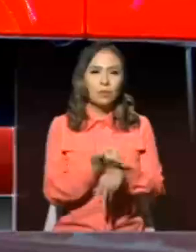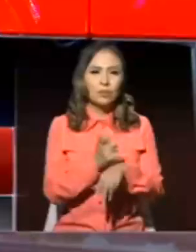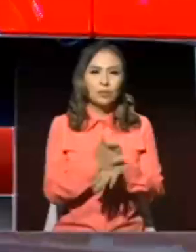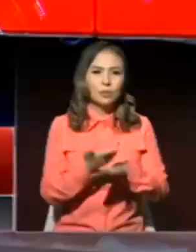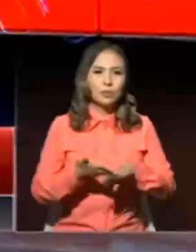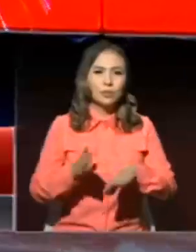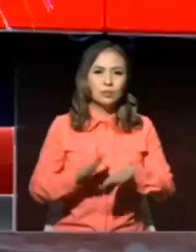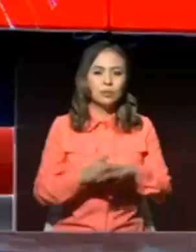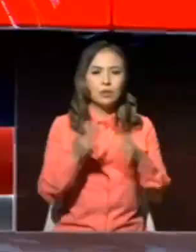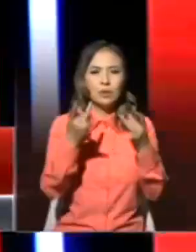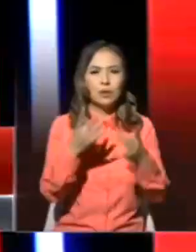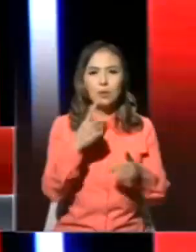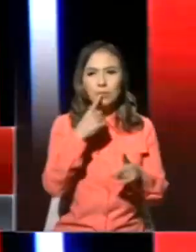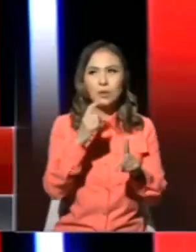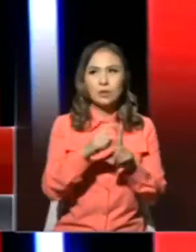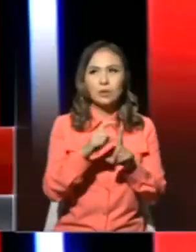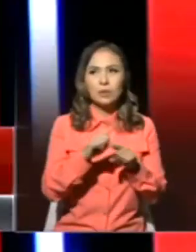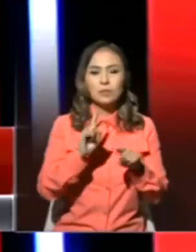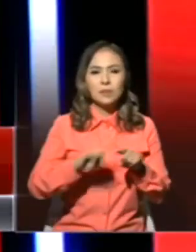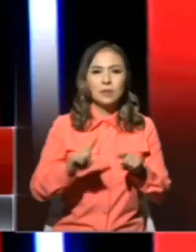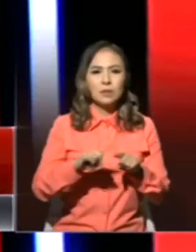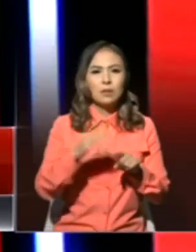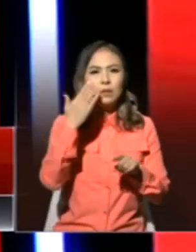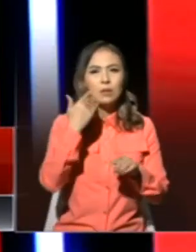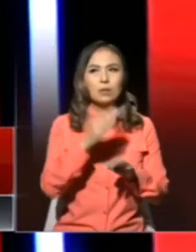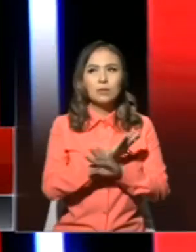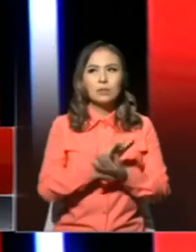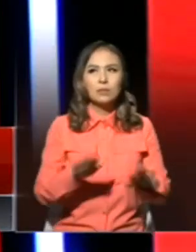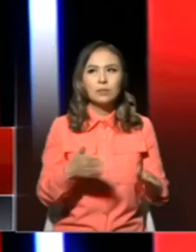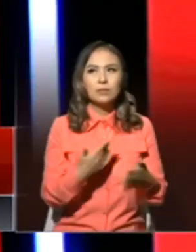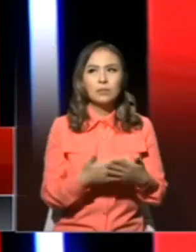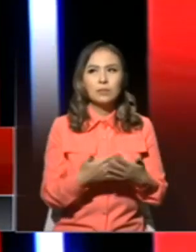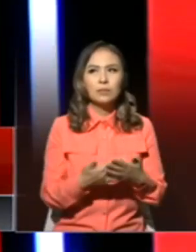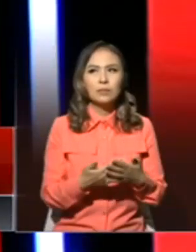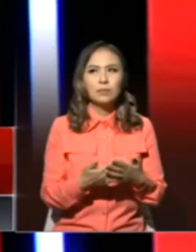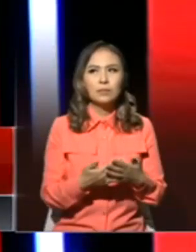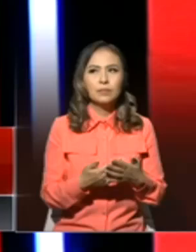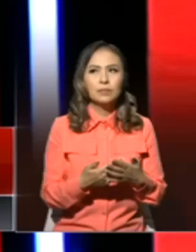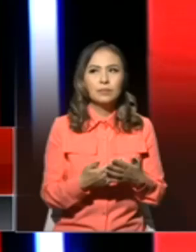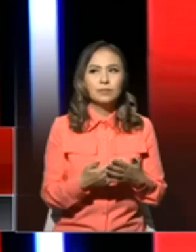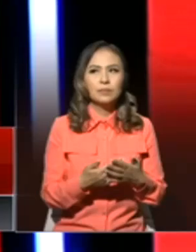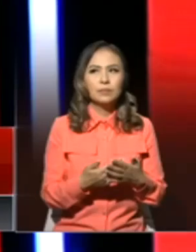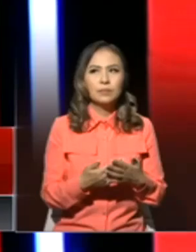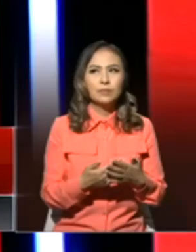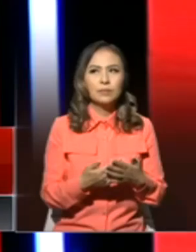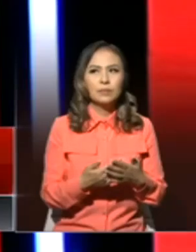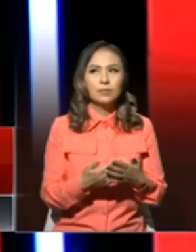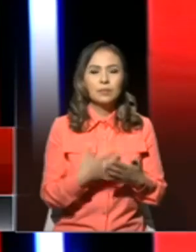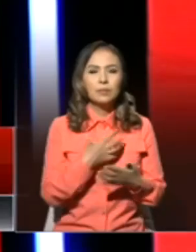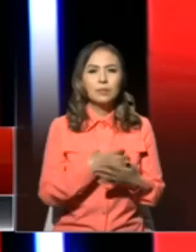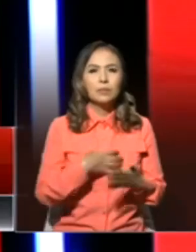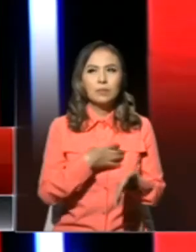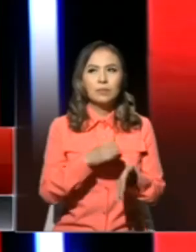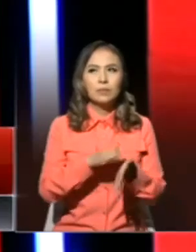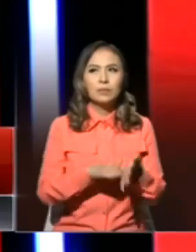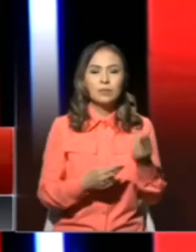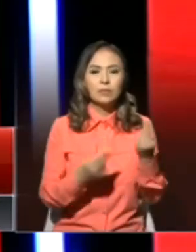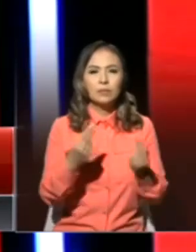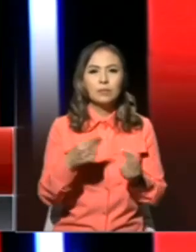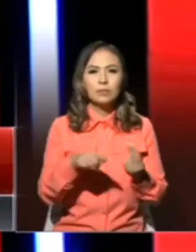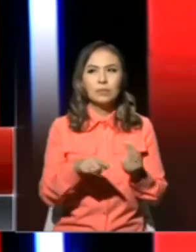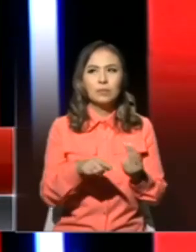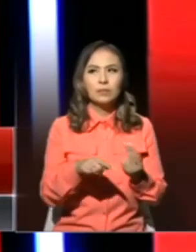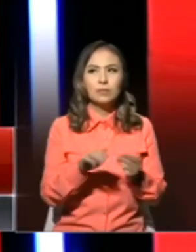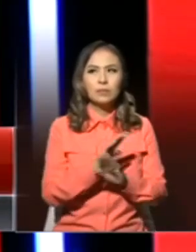Былай қарапайым тілмен тез-тез айта салғанда оңай емес. Қол жұмсағанда негізгі себебі құмар ойынның